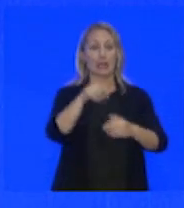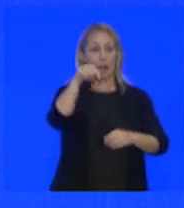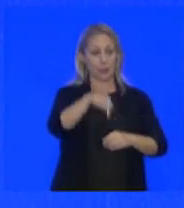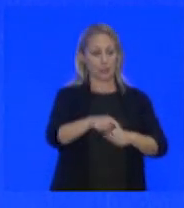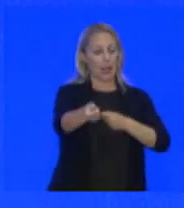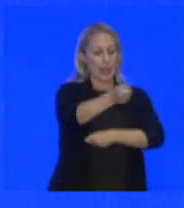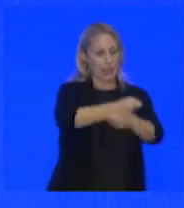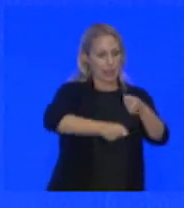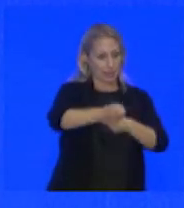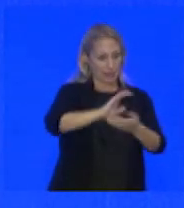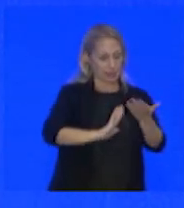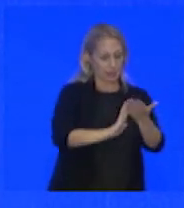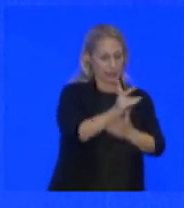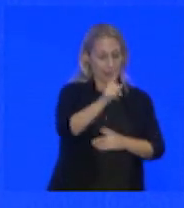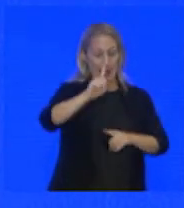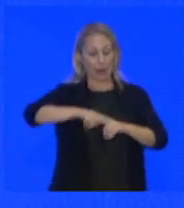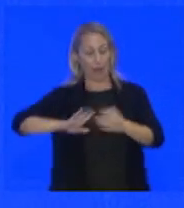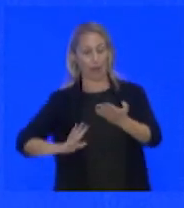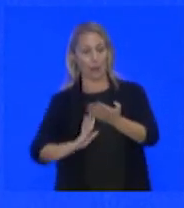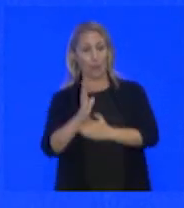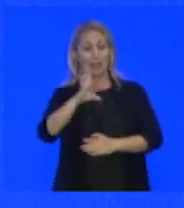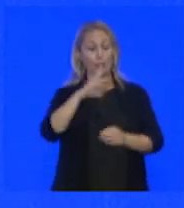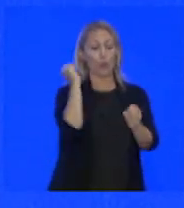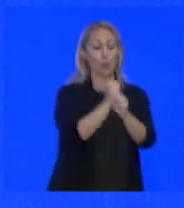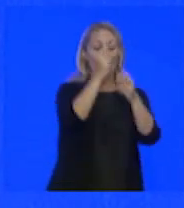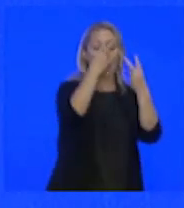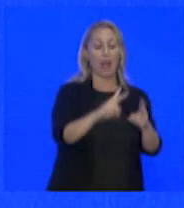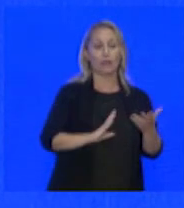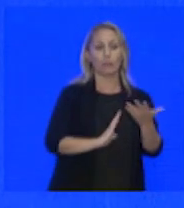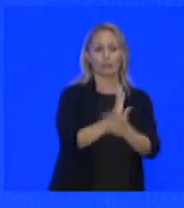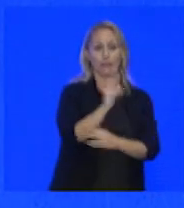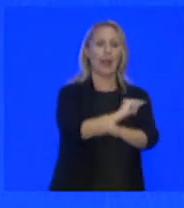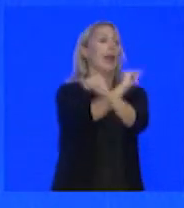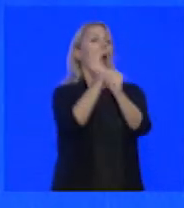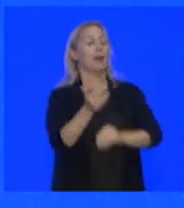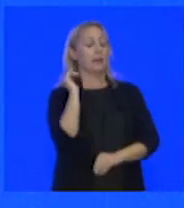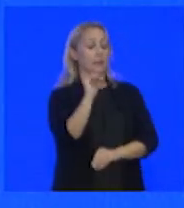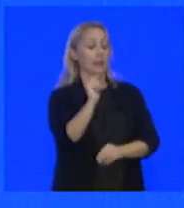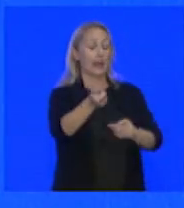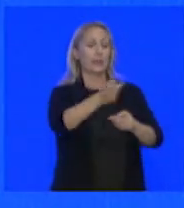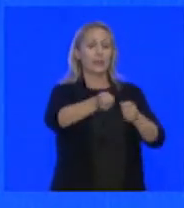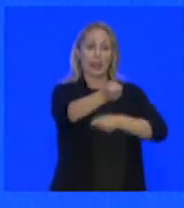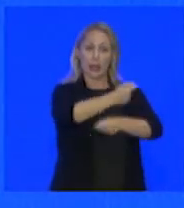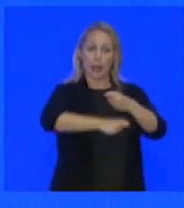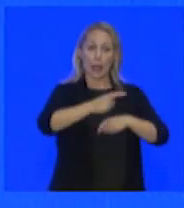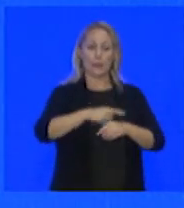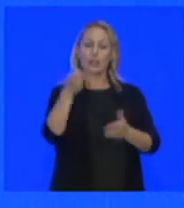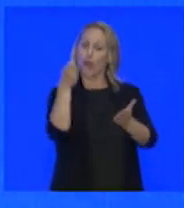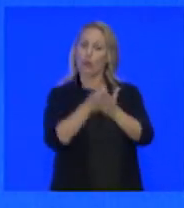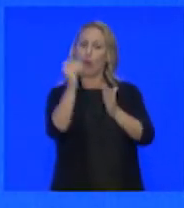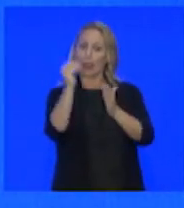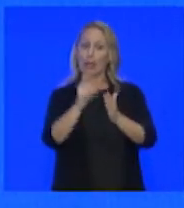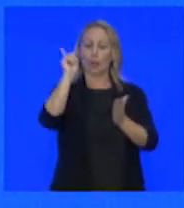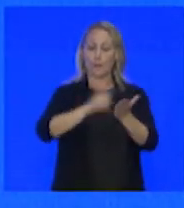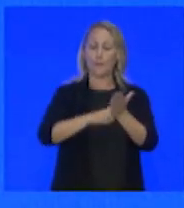και οι εργαζόμενοι. Και γι' αυτό και απαιτεί από τις επιχειρήσεις να πληρώνουν τους μειωμένους φόρους, να τηρούν την εργατική